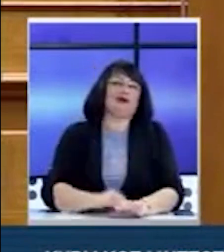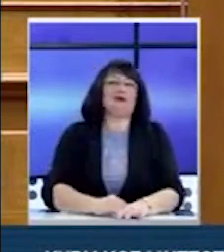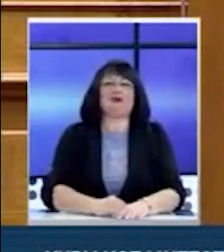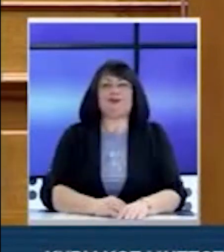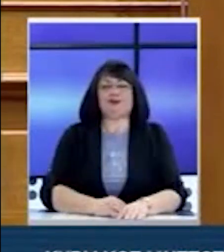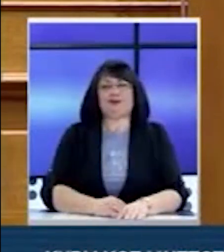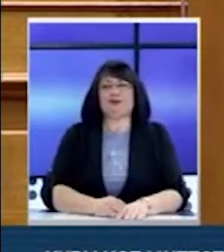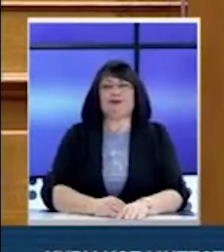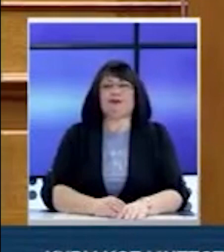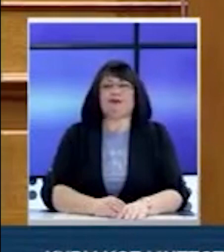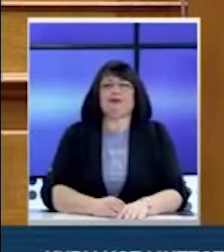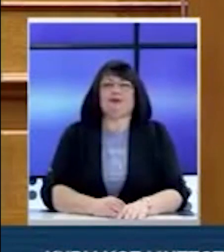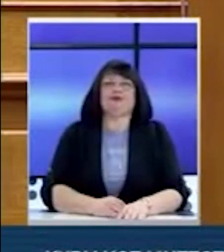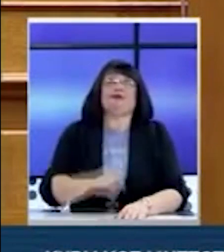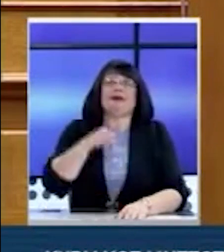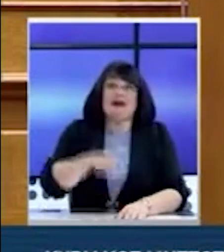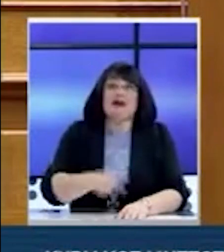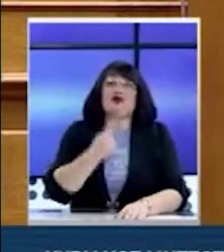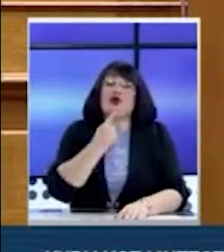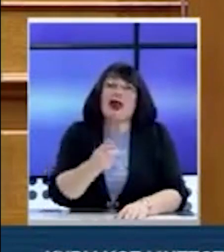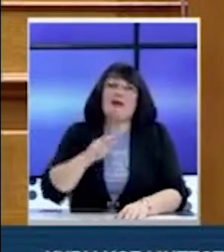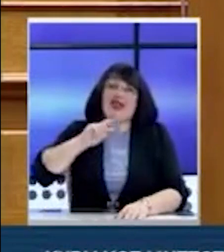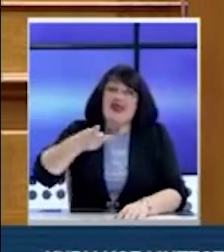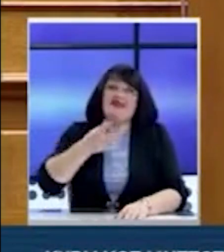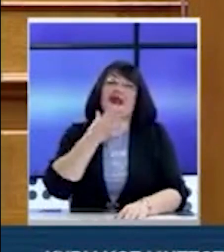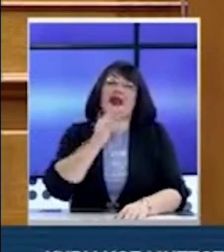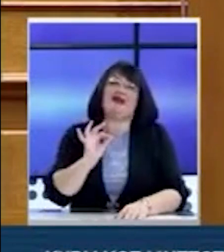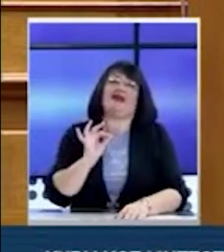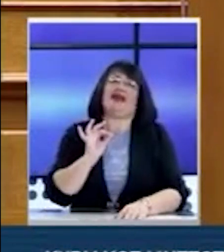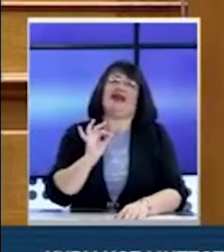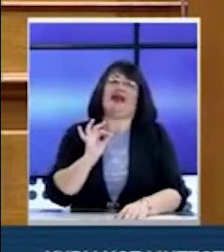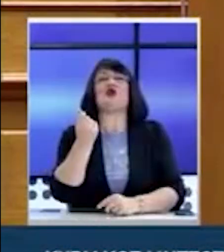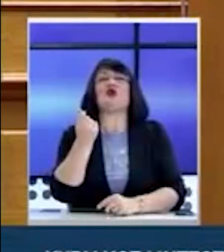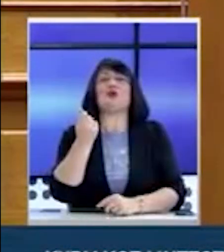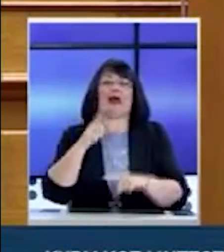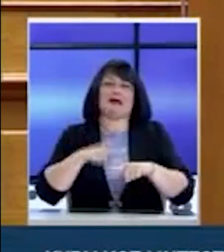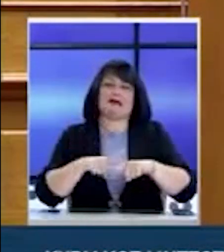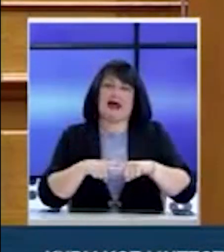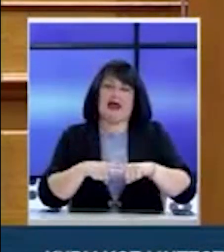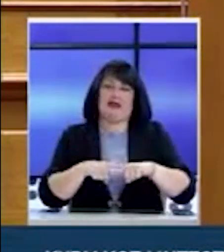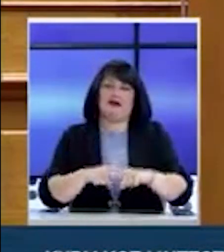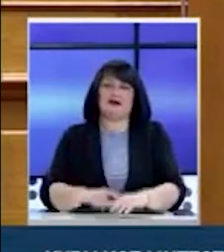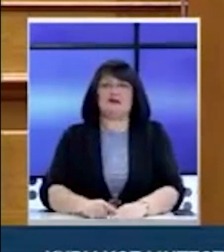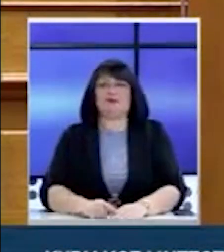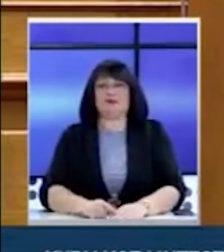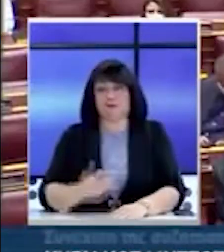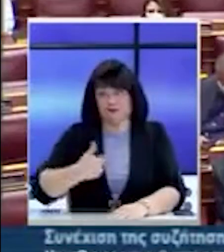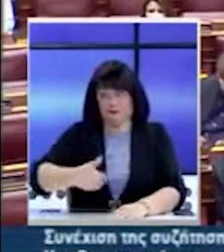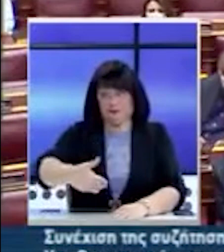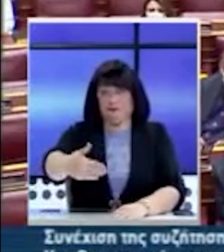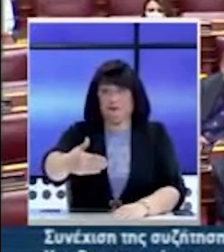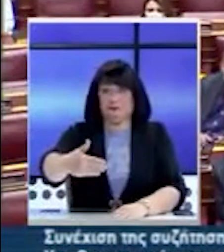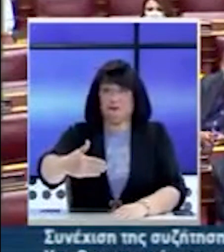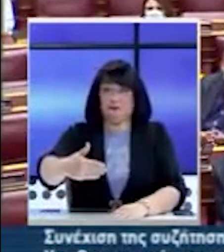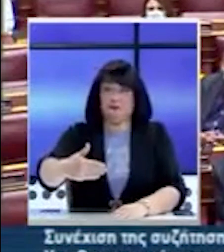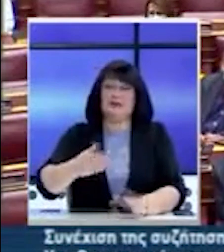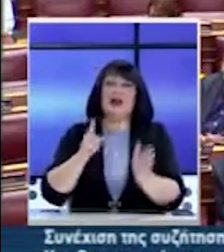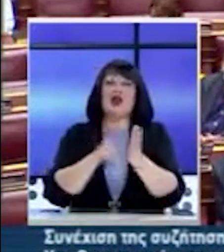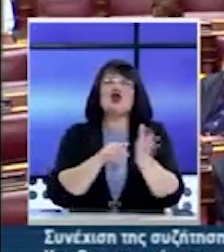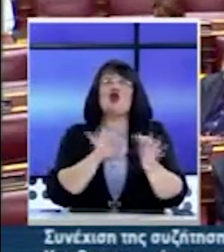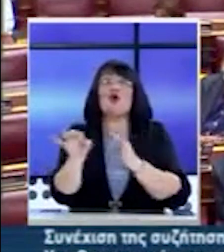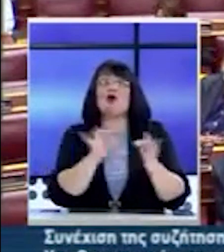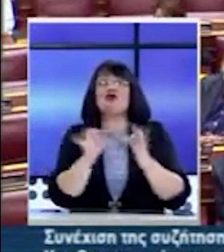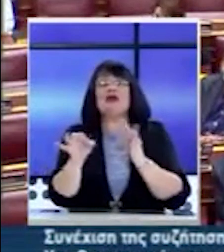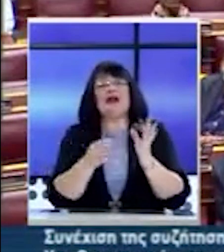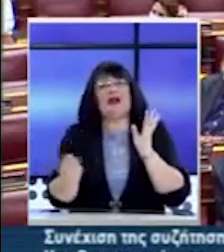αυτό και η δεύτερη ευκαιρία μετατρέπεται σε μια καινούρια πρώτη σελίδα. Και η πρόβλεψη η οποία υπάρχει στο νομοσχέδιο